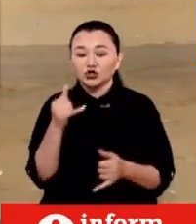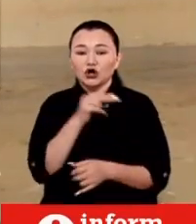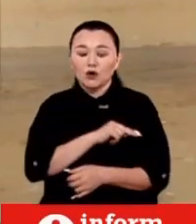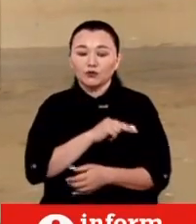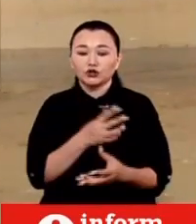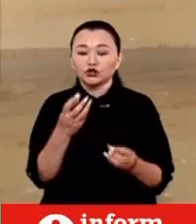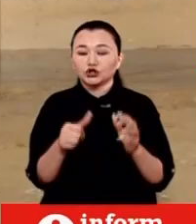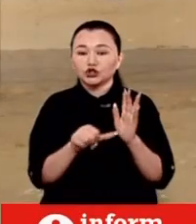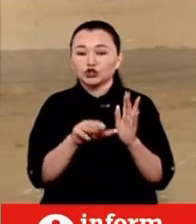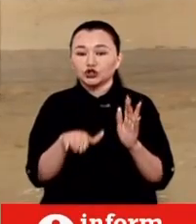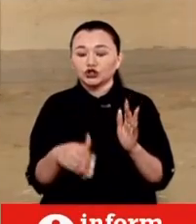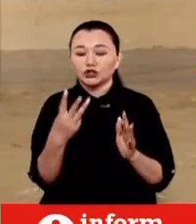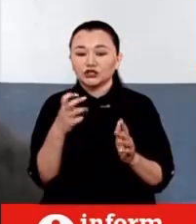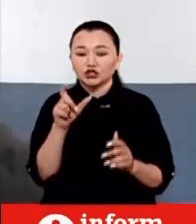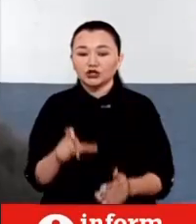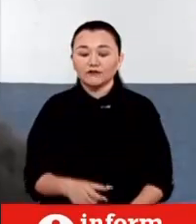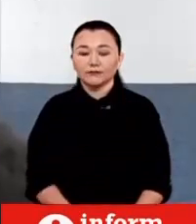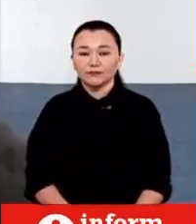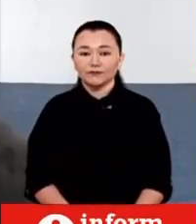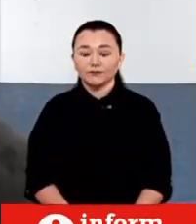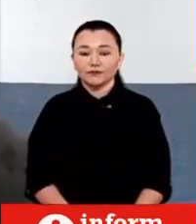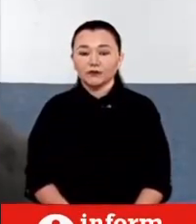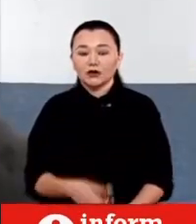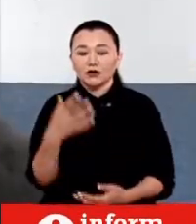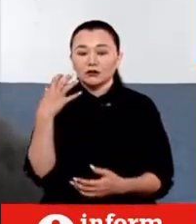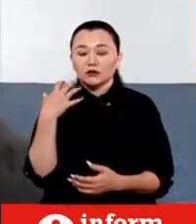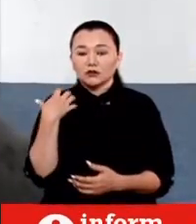еще 6300 человек.